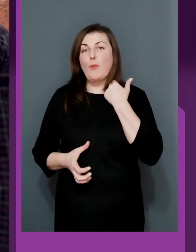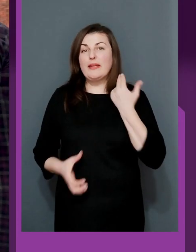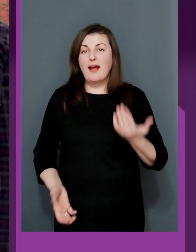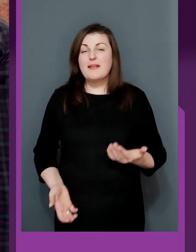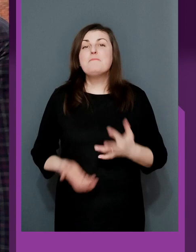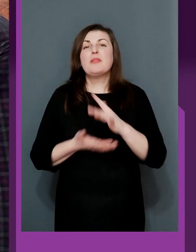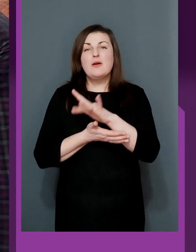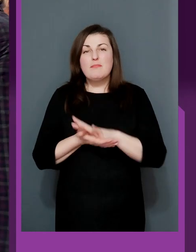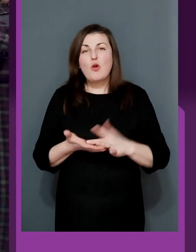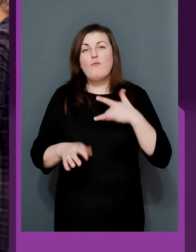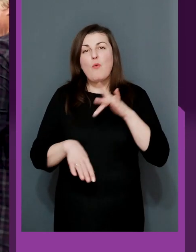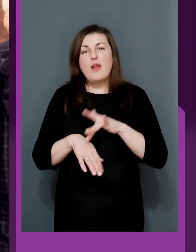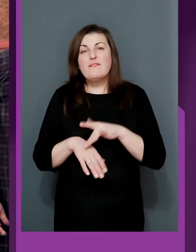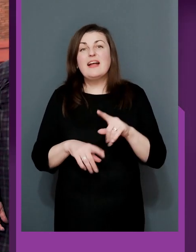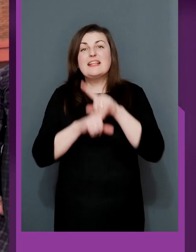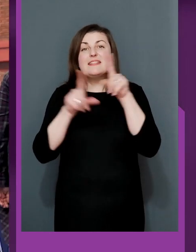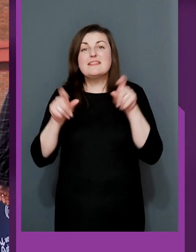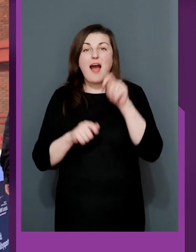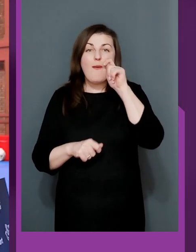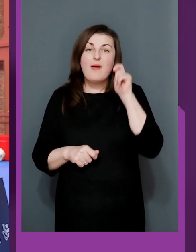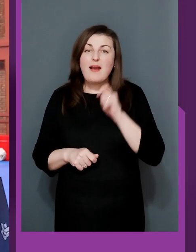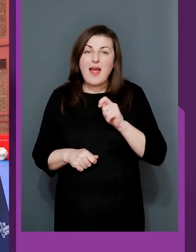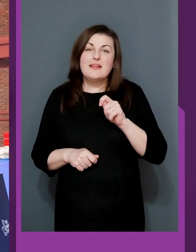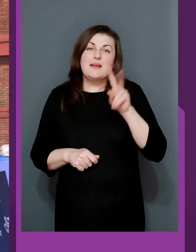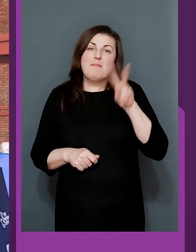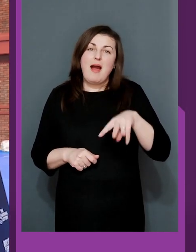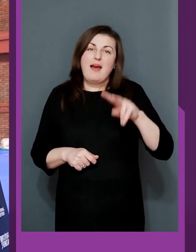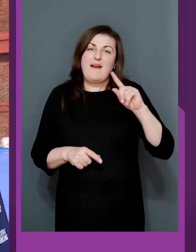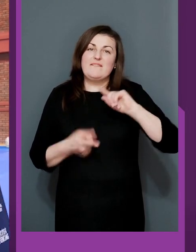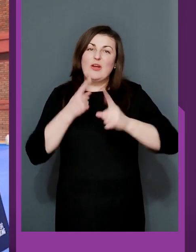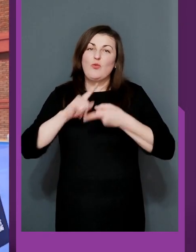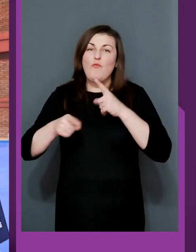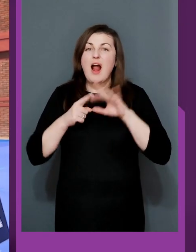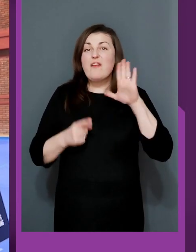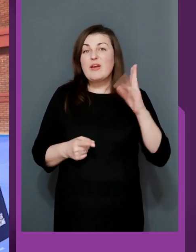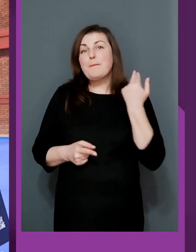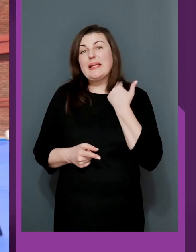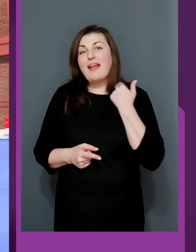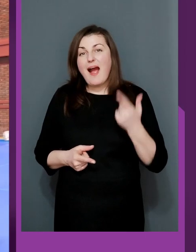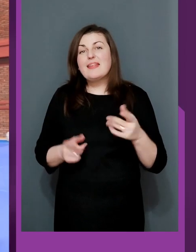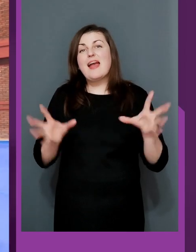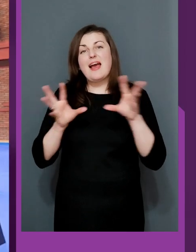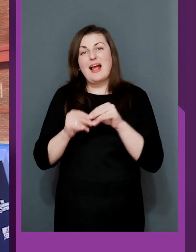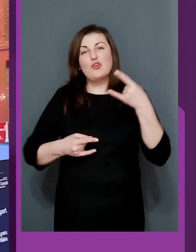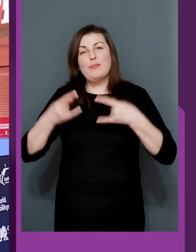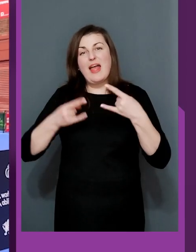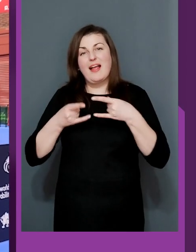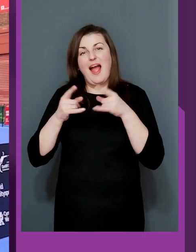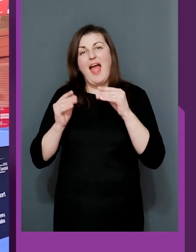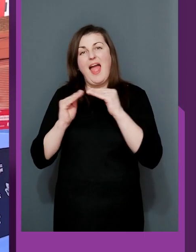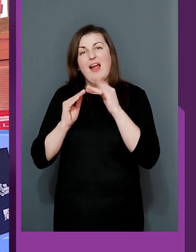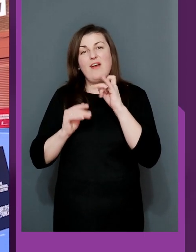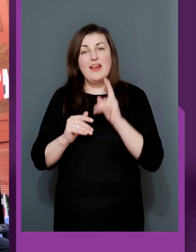Великобританії продовжуємо вболівати за українських парафехтувальників Британії разом з телеканалом